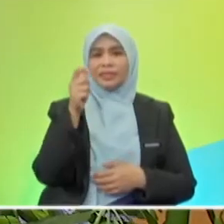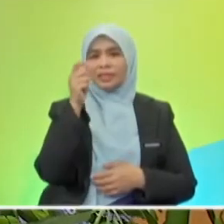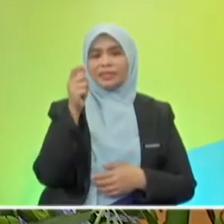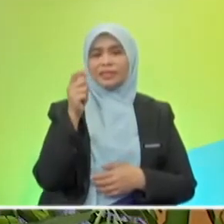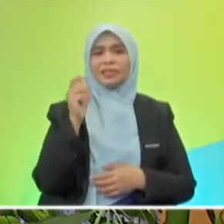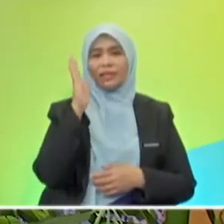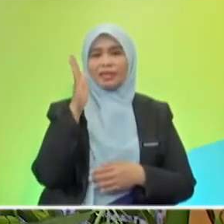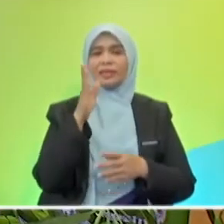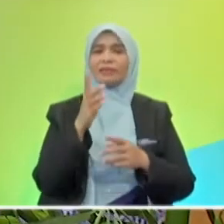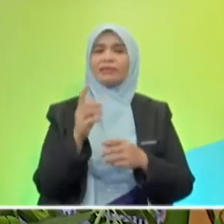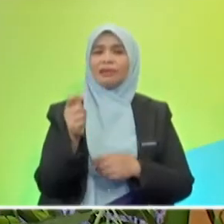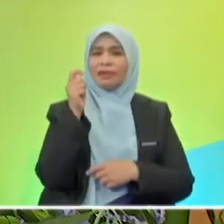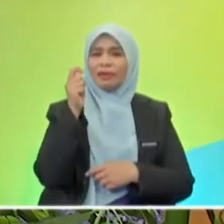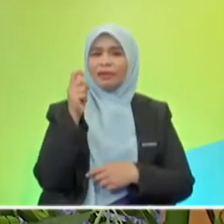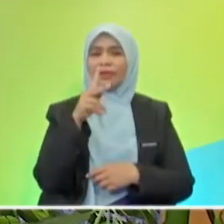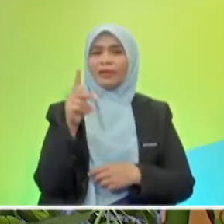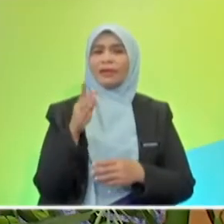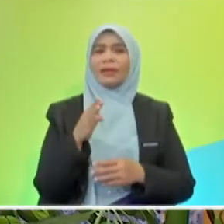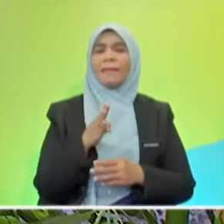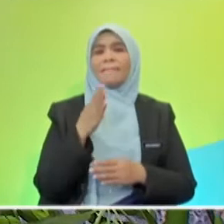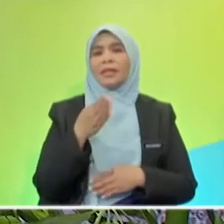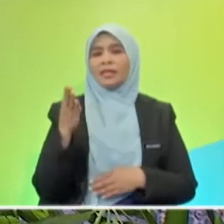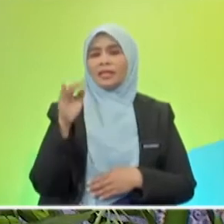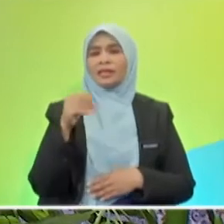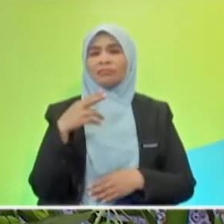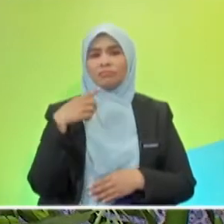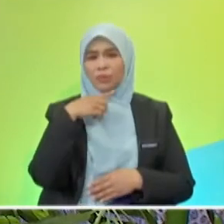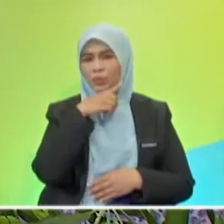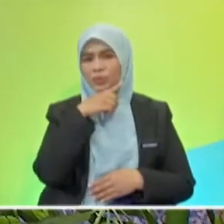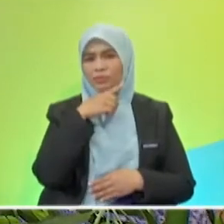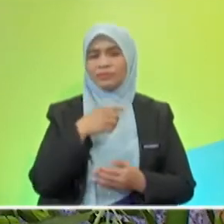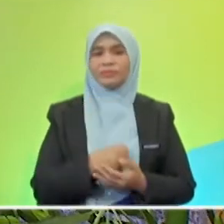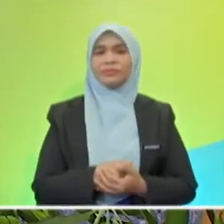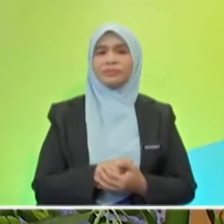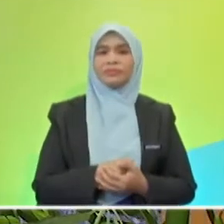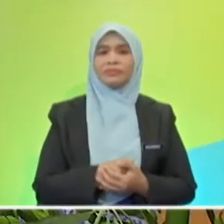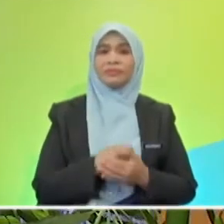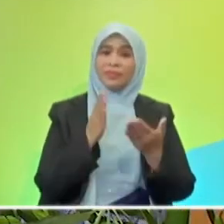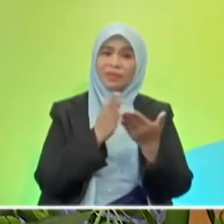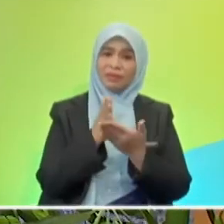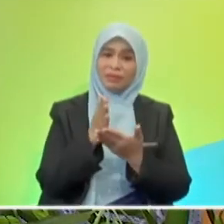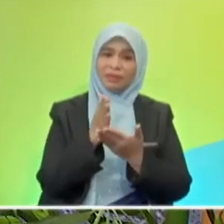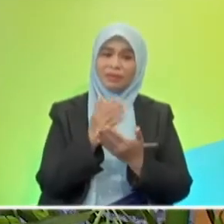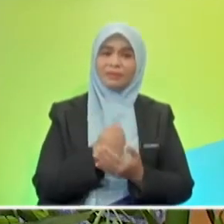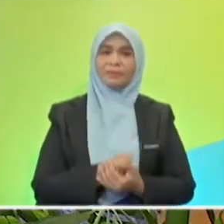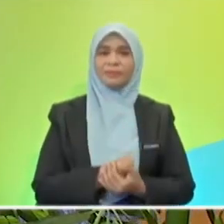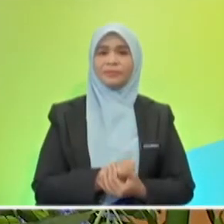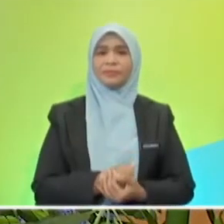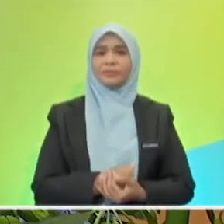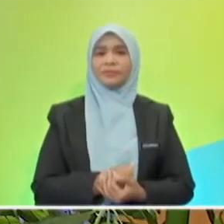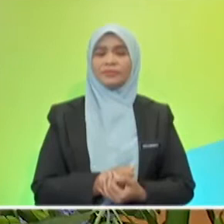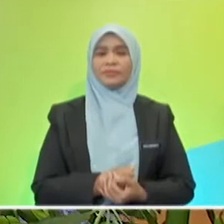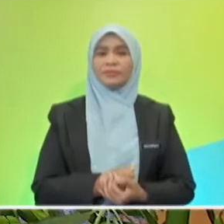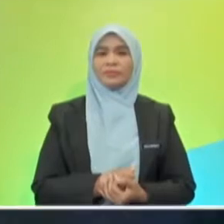mempertegas akan eh mempertegaskan benda yang dusta atau gede yang salah oke seterusnya sapu-sapu Nah bagi contoh